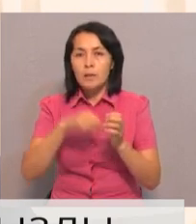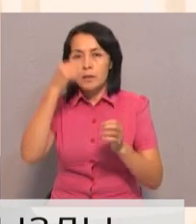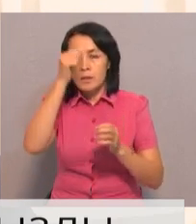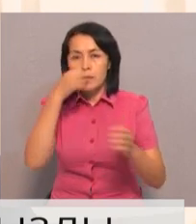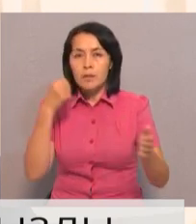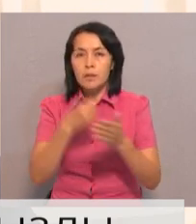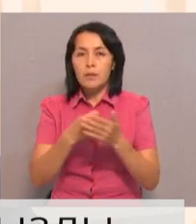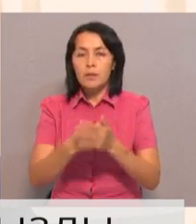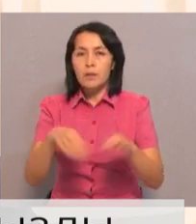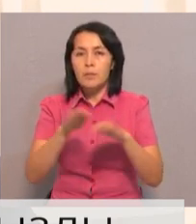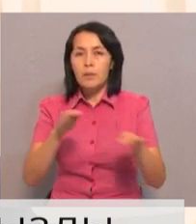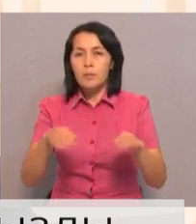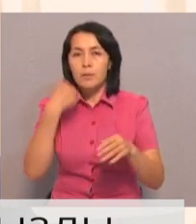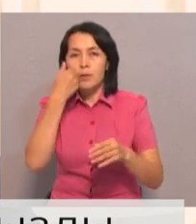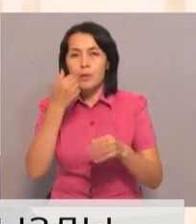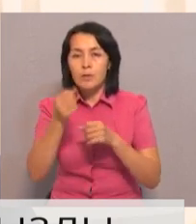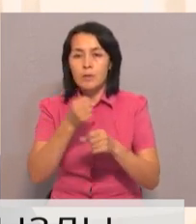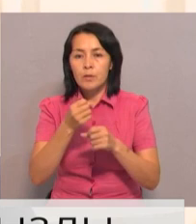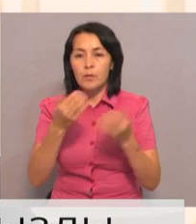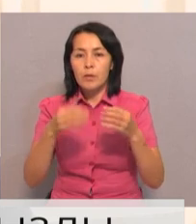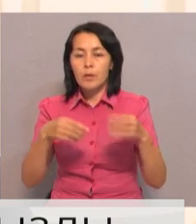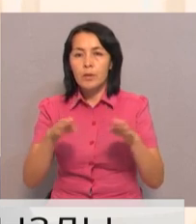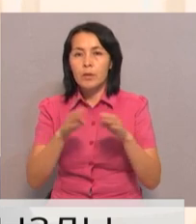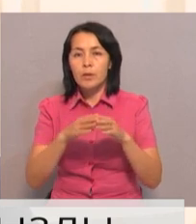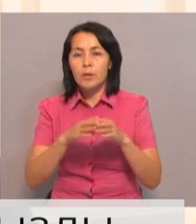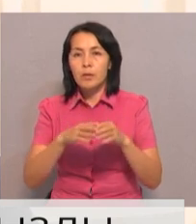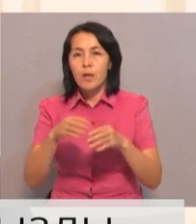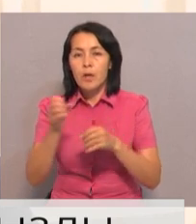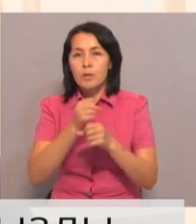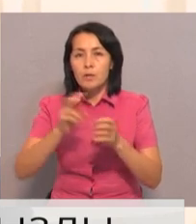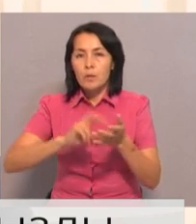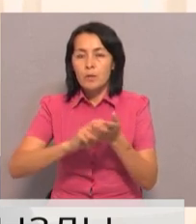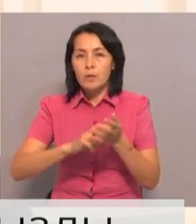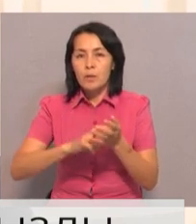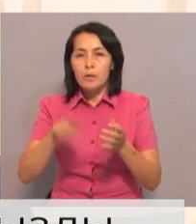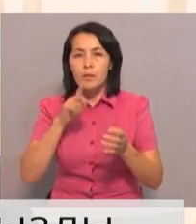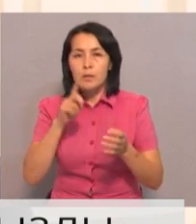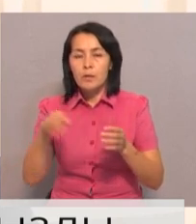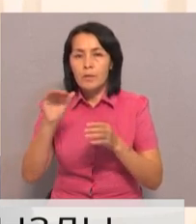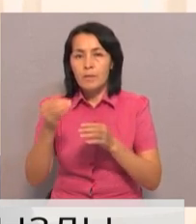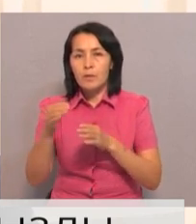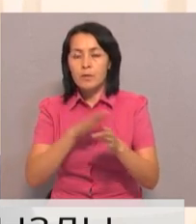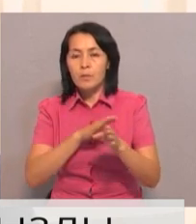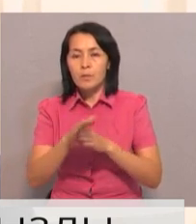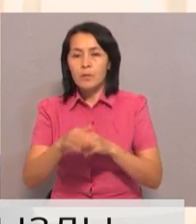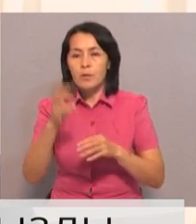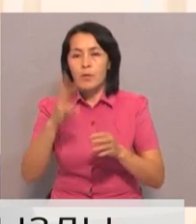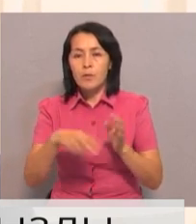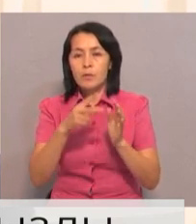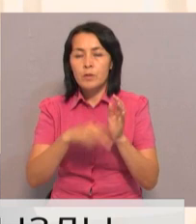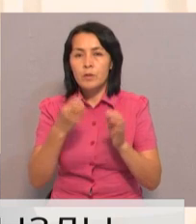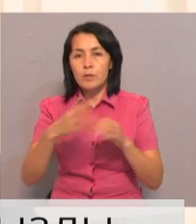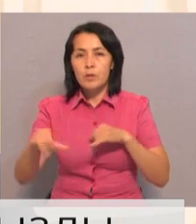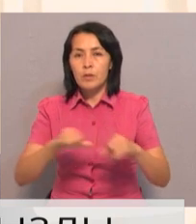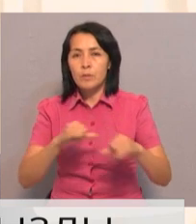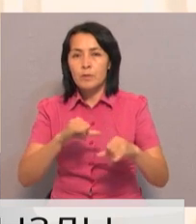толмаған балалармен жыныстық қатынасқа түсу немесе оған мәжбүрлеу жас балаларды азғындыққа салу фактісі бойынша 383